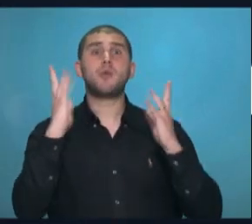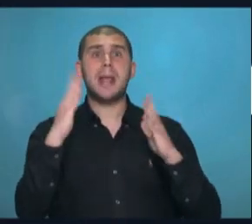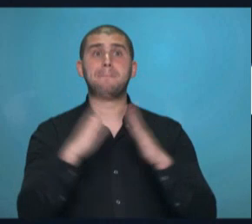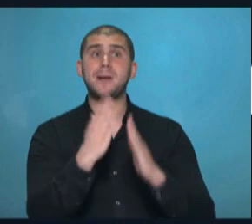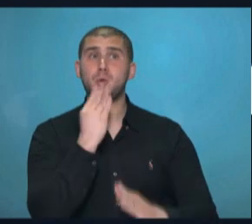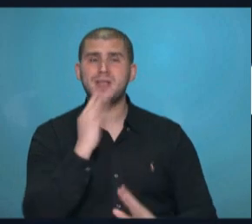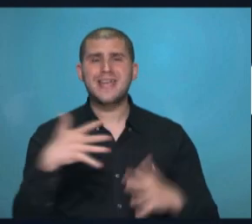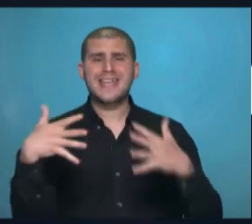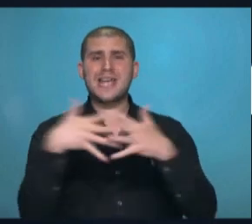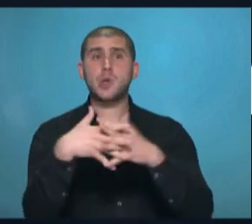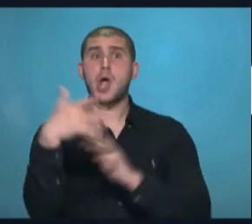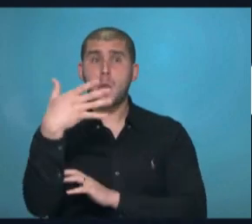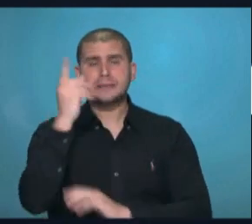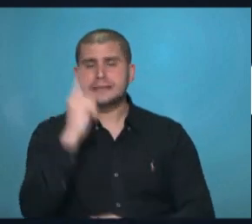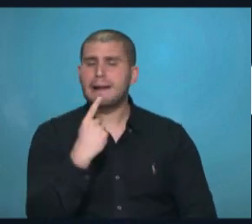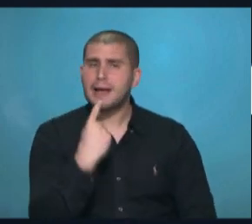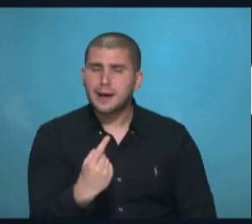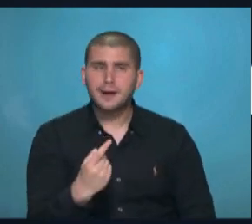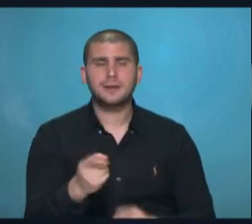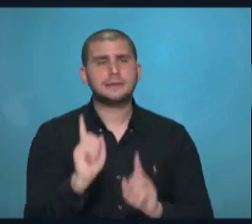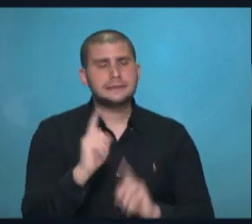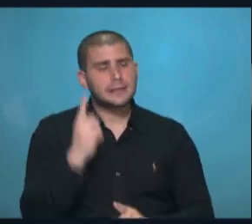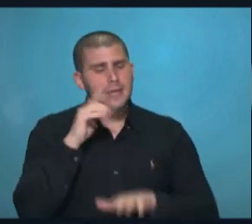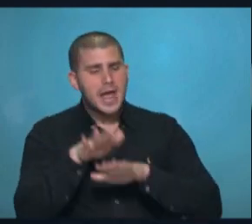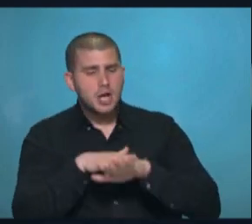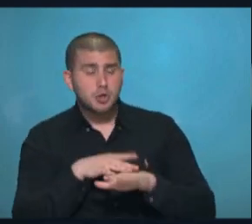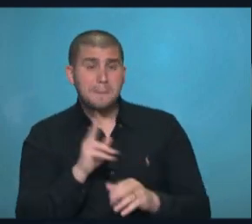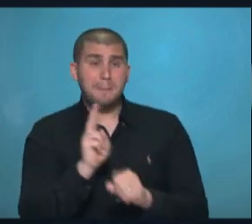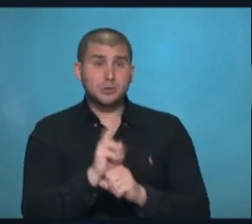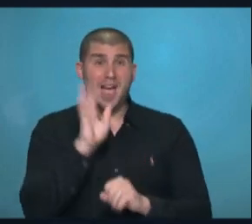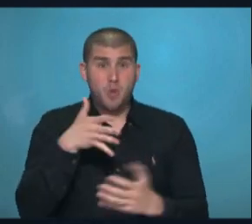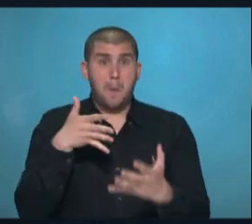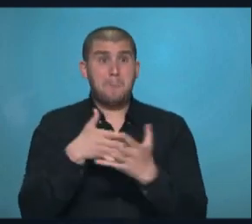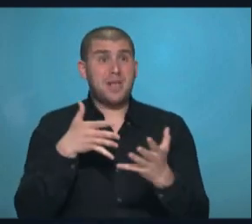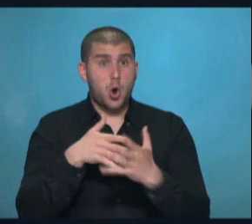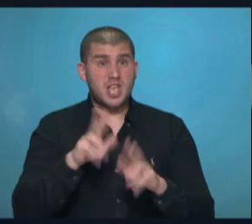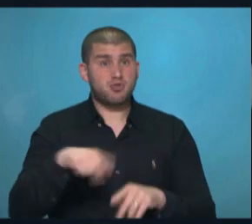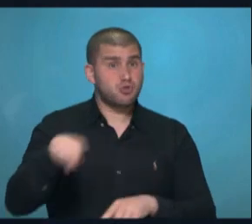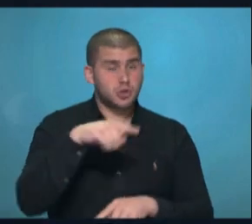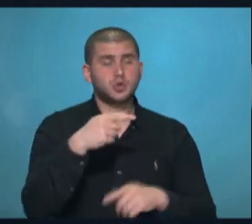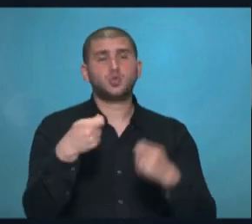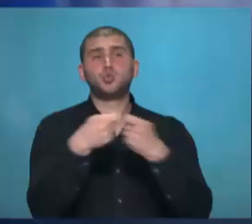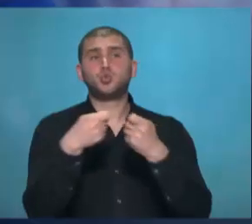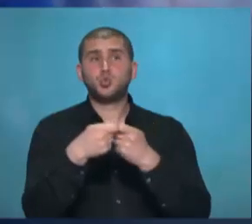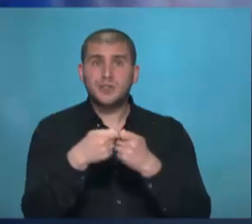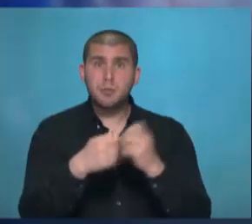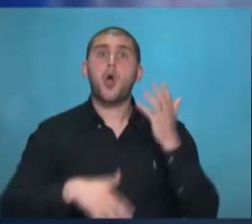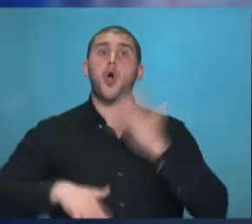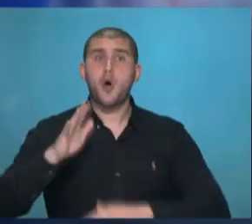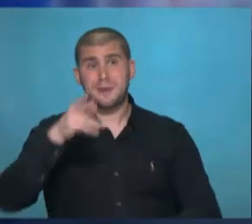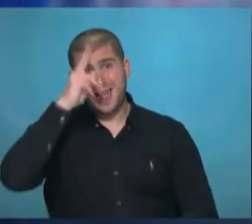ואת האיחוד הלאומי, אבל צריך לומר, אפשר להעריך בזהירות שלמרות הביקורת הזאת, שאולי שותפים לרוב בכירי